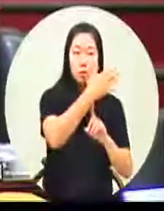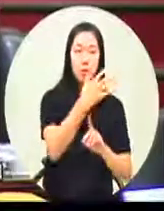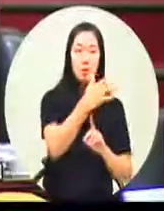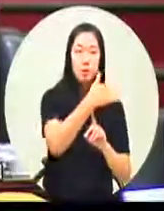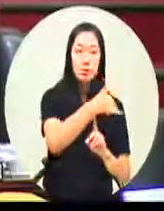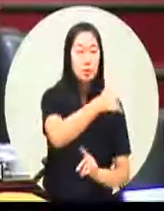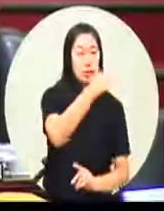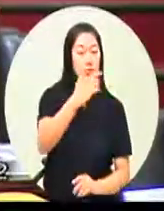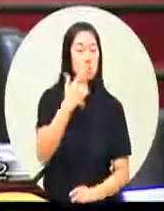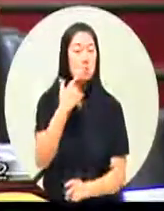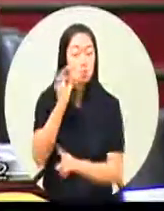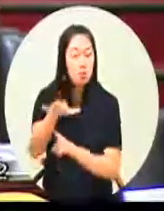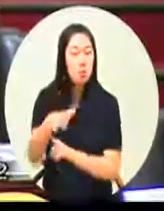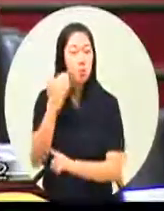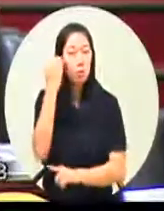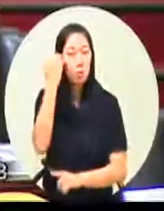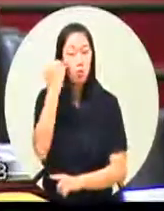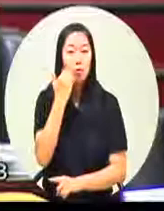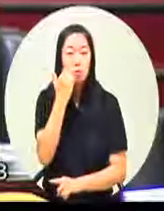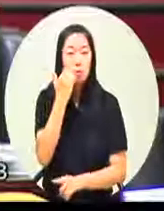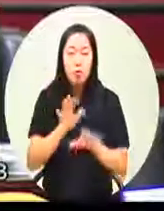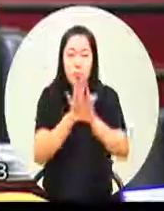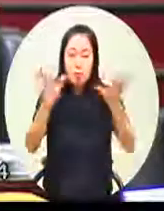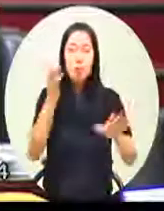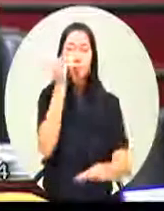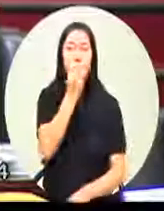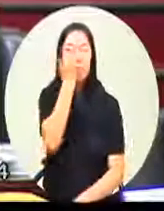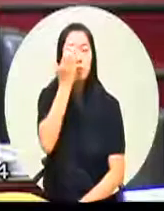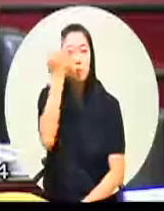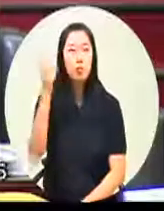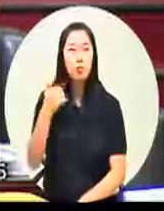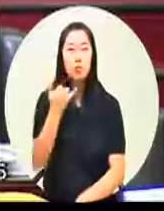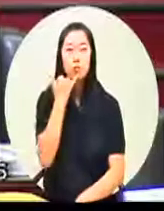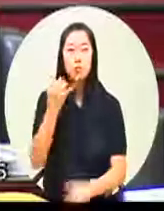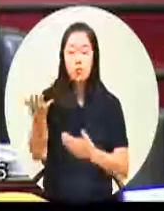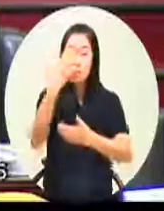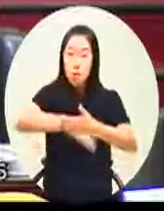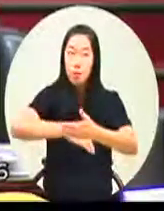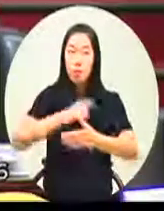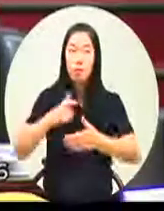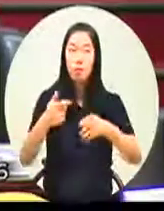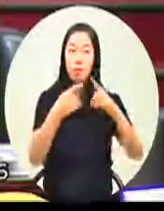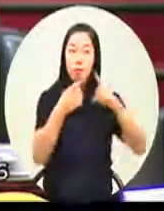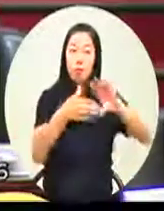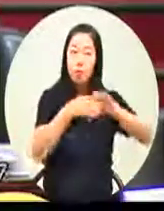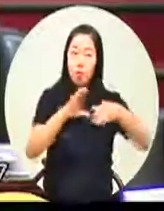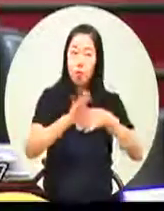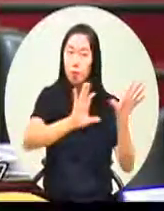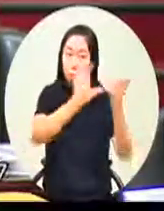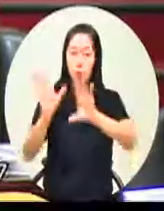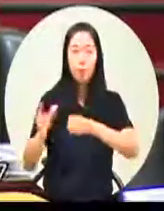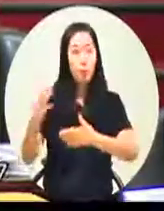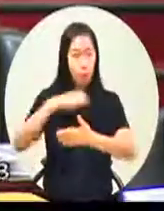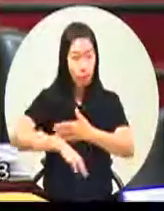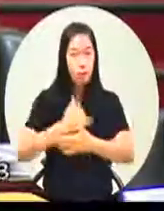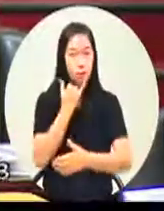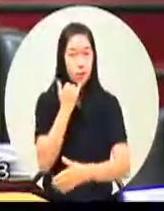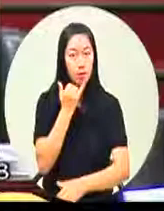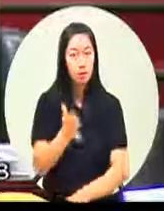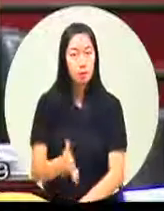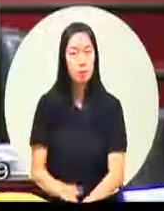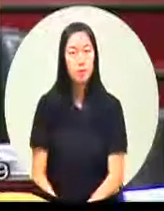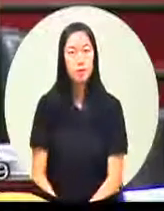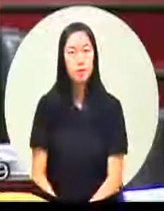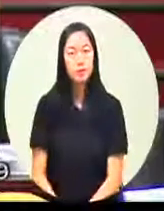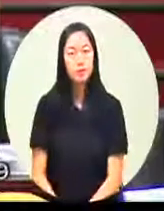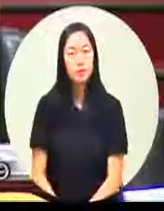如果说要发展观光的话，是不是应该把它纳入人文风貌，特殊人文风貌的一个